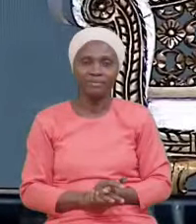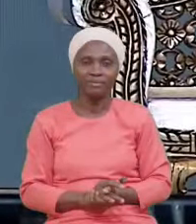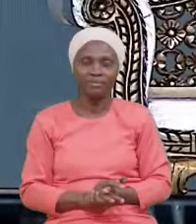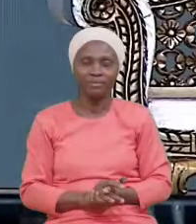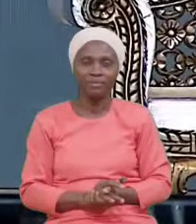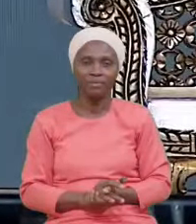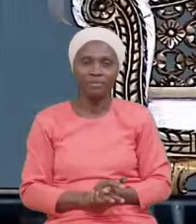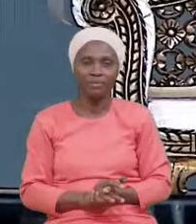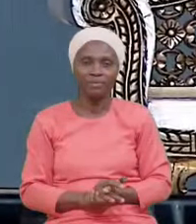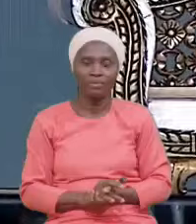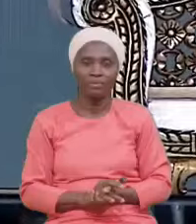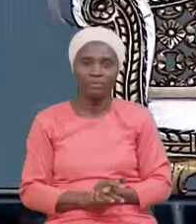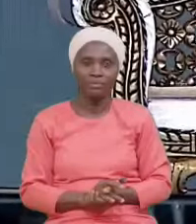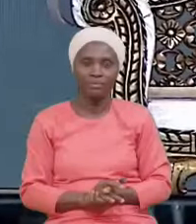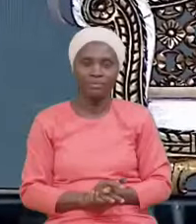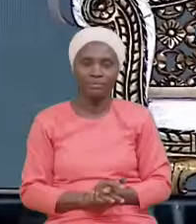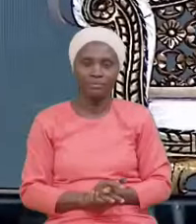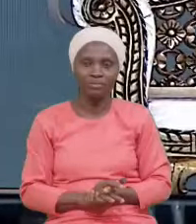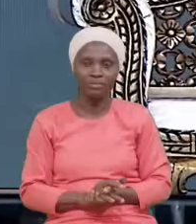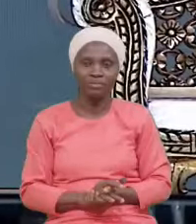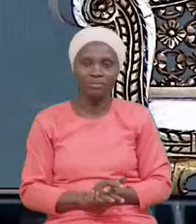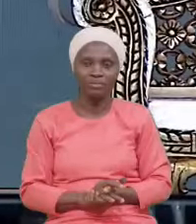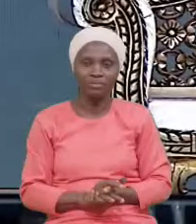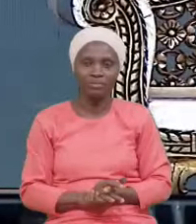ఉన్న వారినైనా ప్రభు స్వస్థపరచునయ్యున్న.